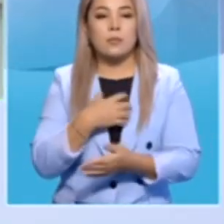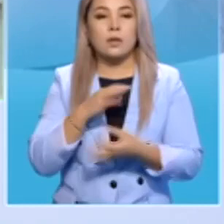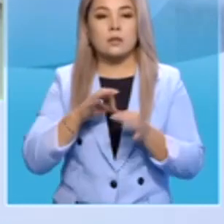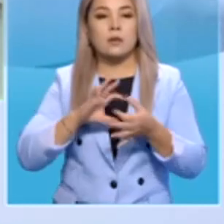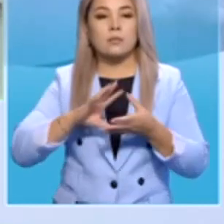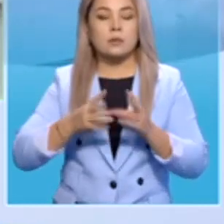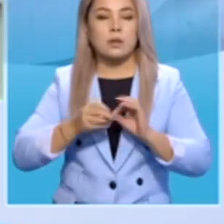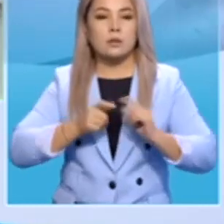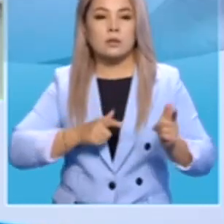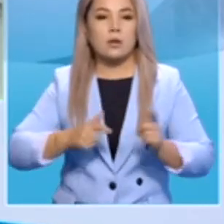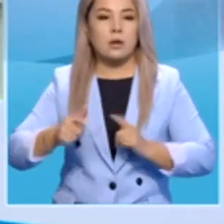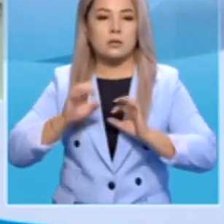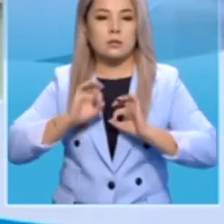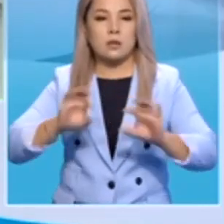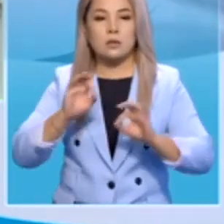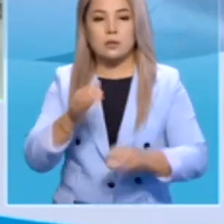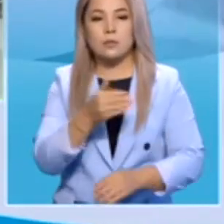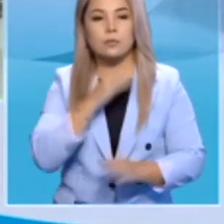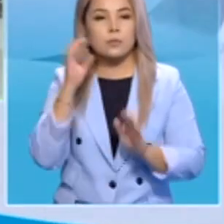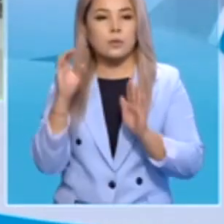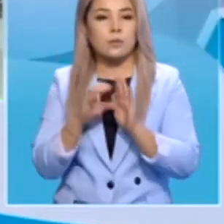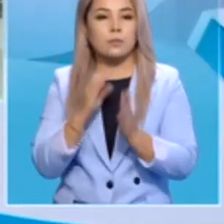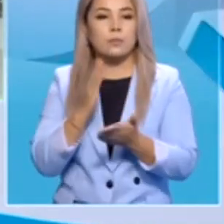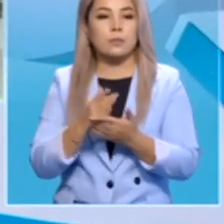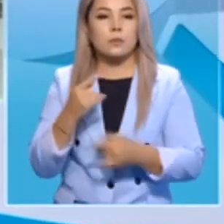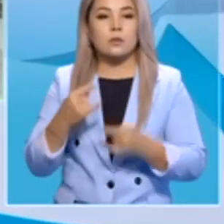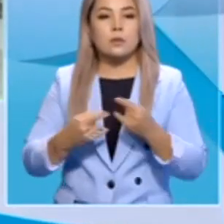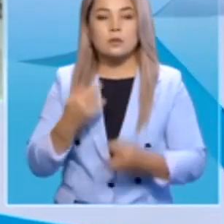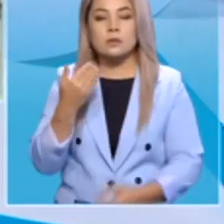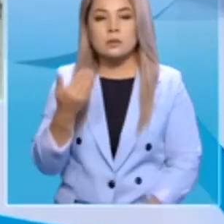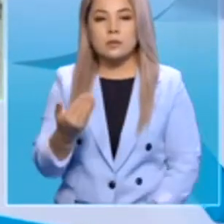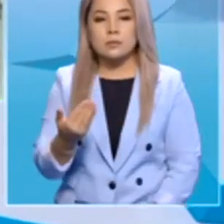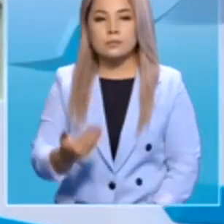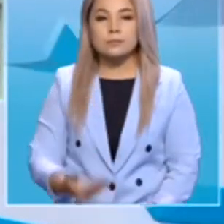айтып беруге әзір тұр. Асима, сіз тікелей эфирдесіз.